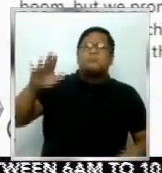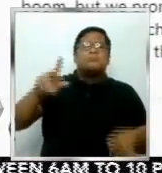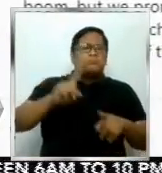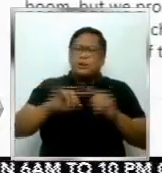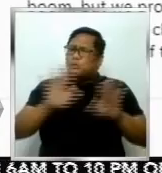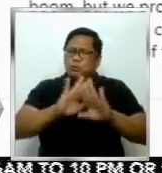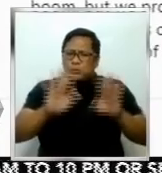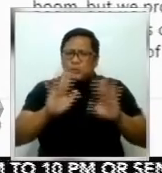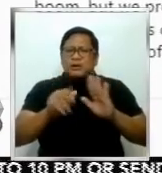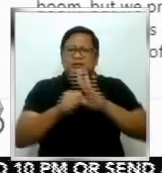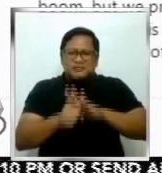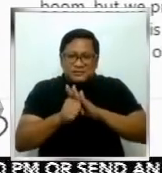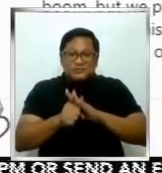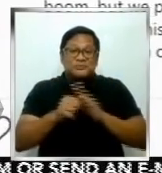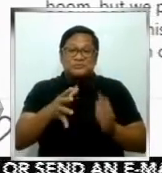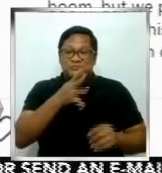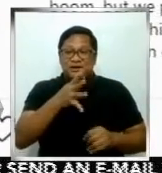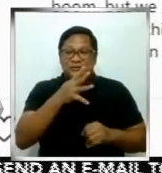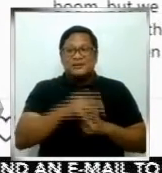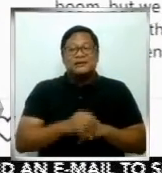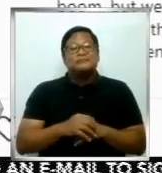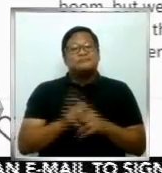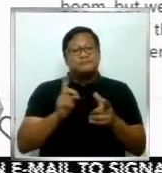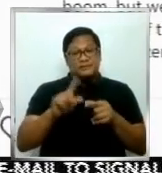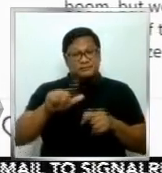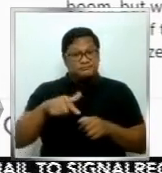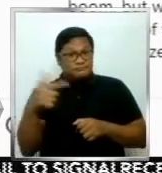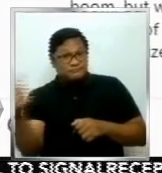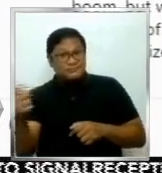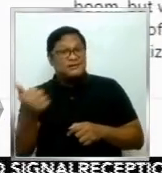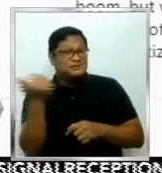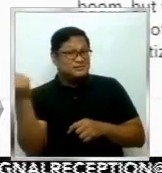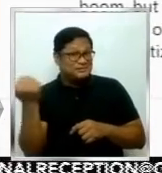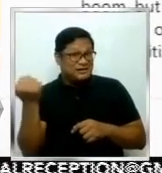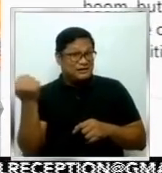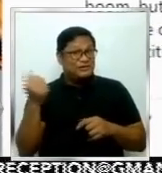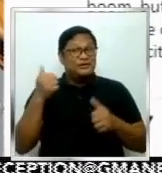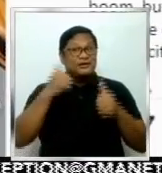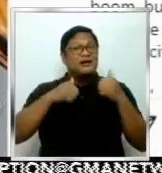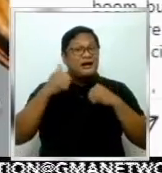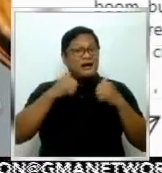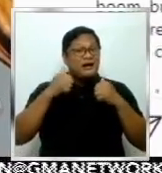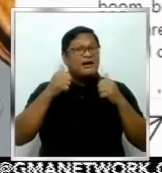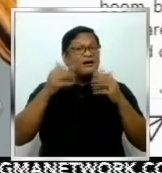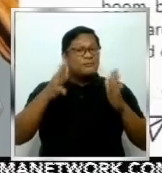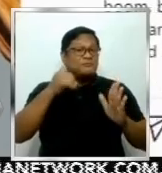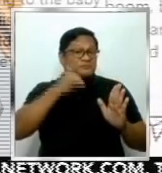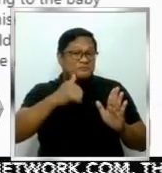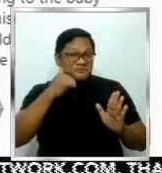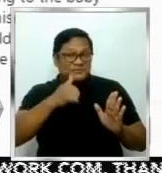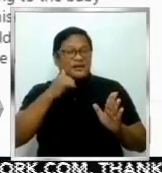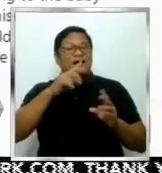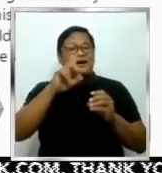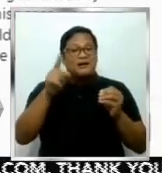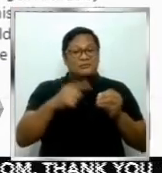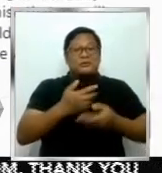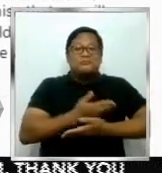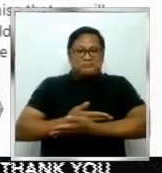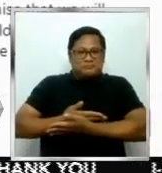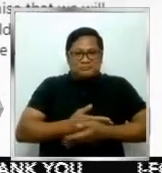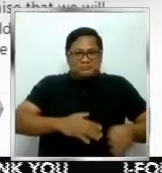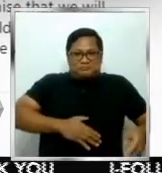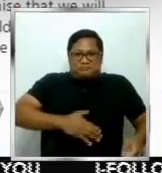namang i-share ni Acoustic Princess at GMA Music Recording Artist Princess Velasco ang kanyang baby bump. Dahil sa pangamba